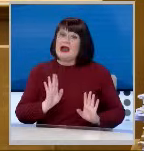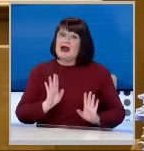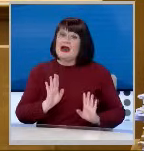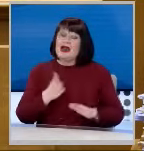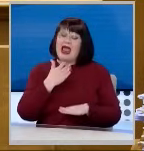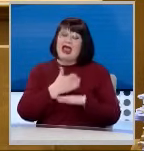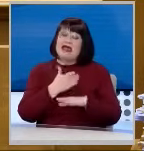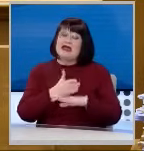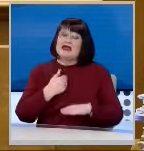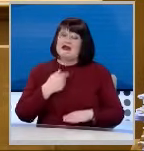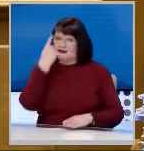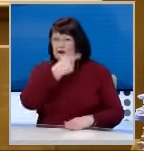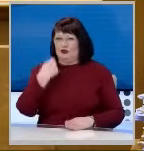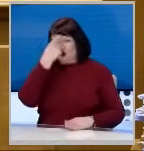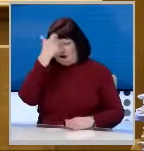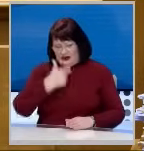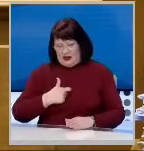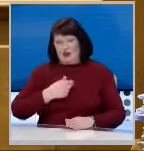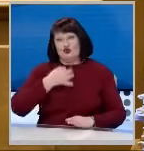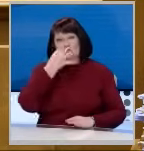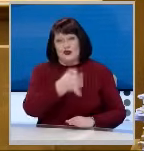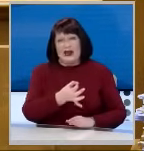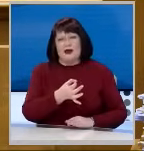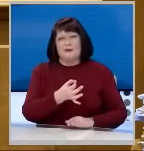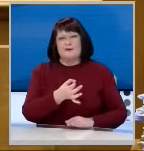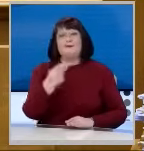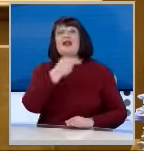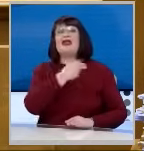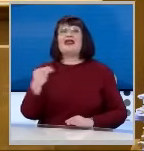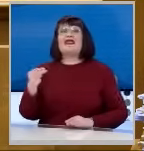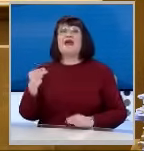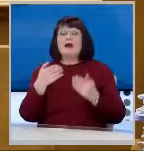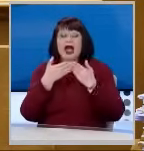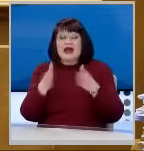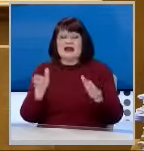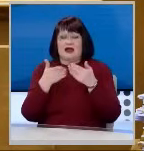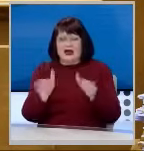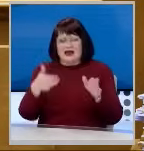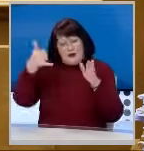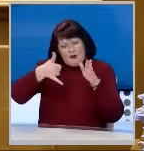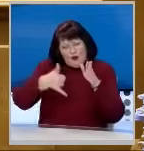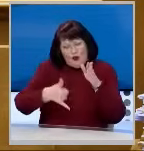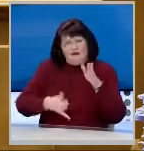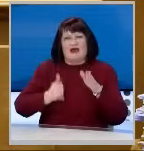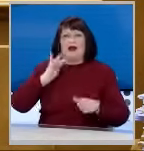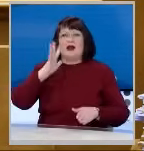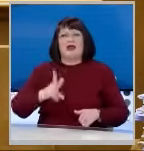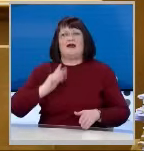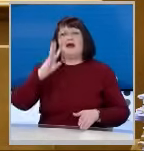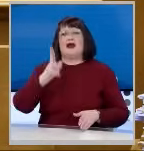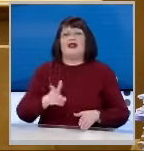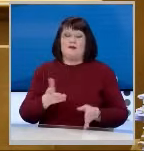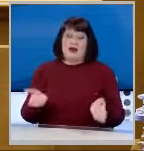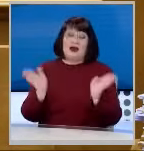εγγυώμαι εγώ προσωπικά ότι το θέμα θα ανοίγει όλο και περι τεο κάθε μέρα